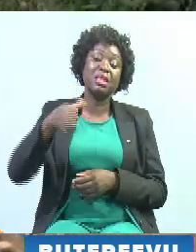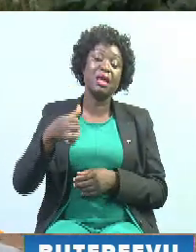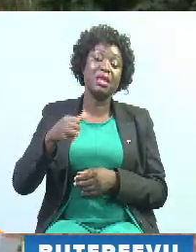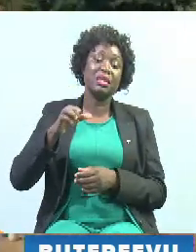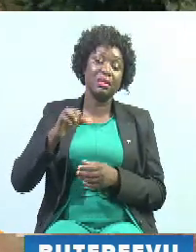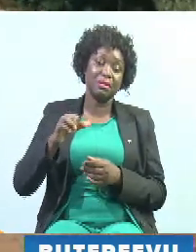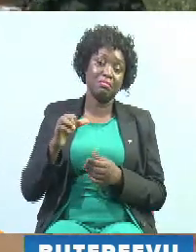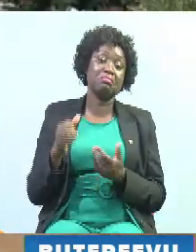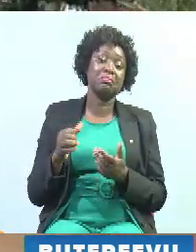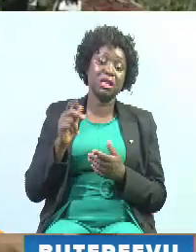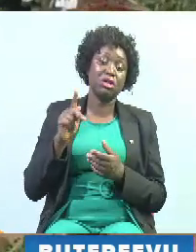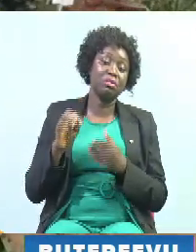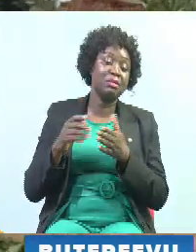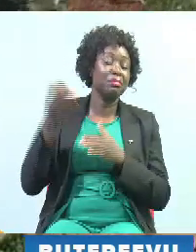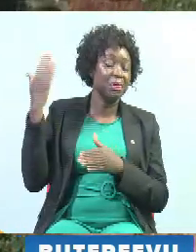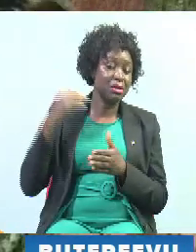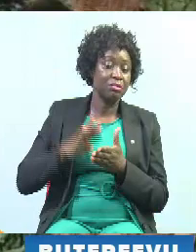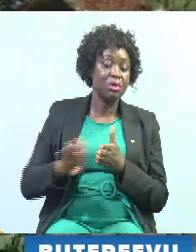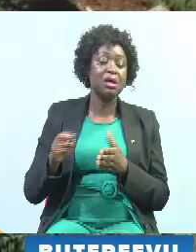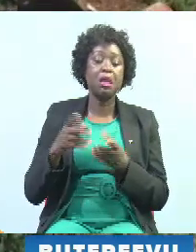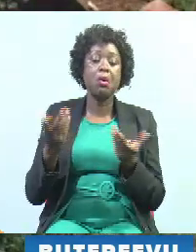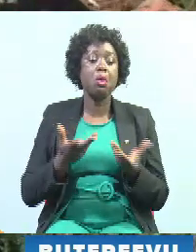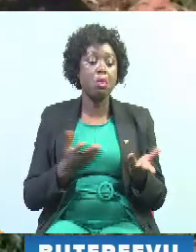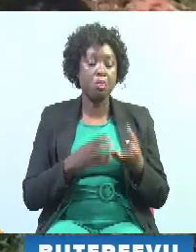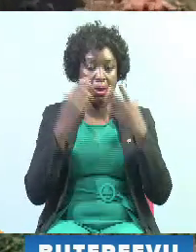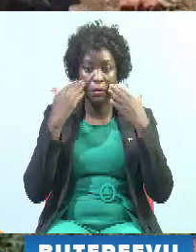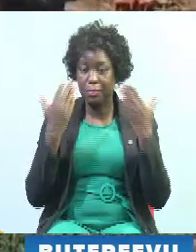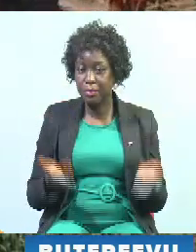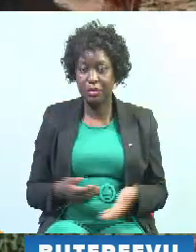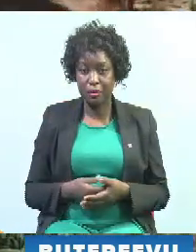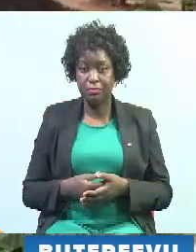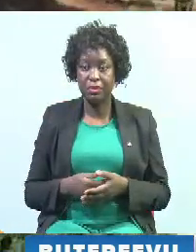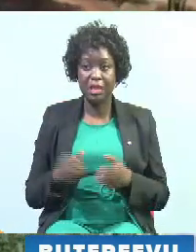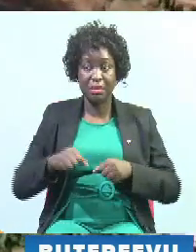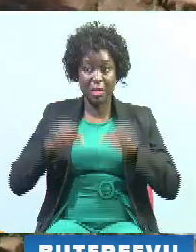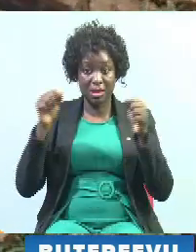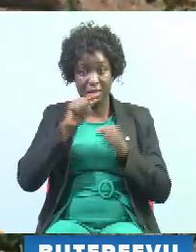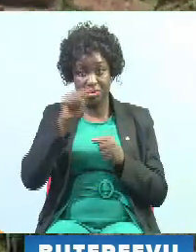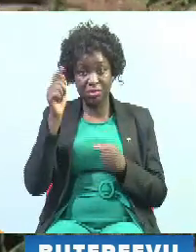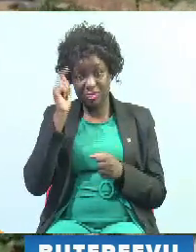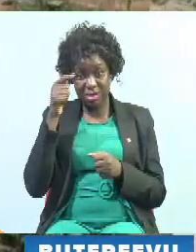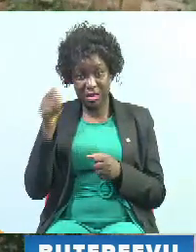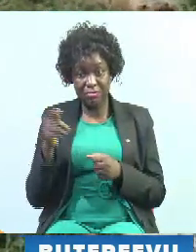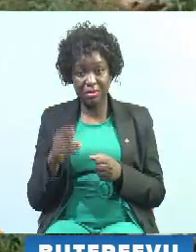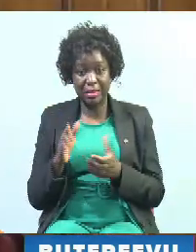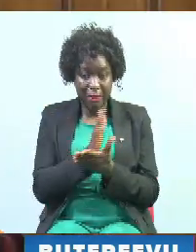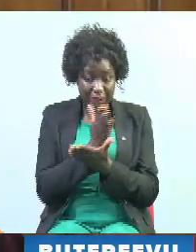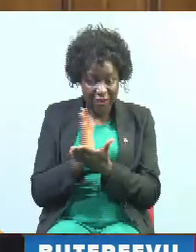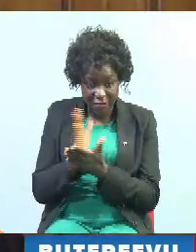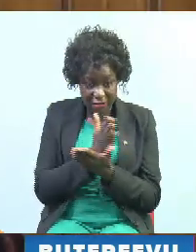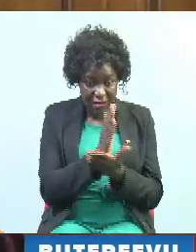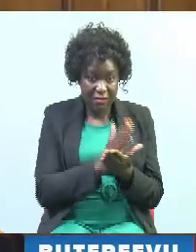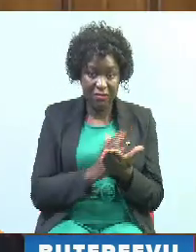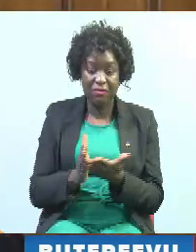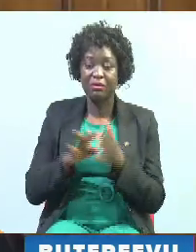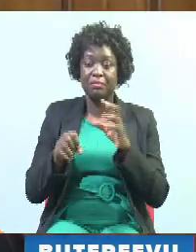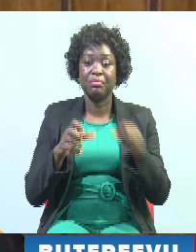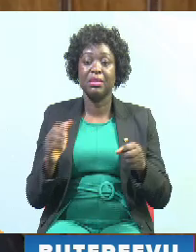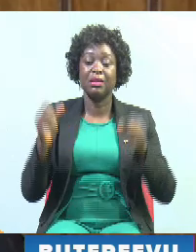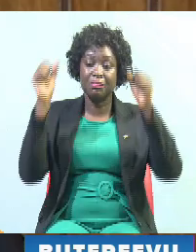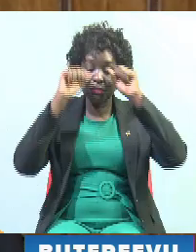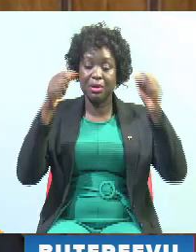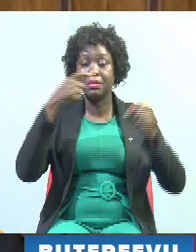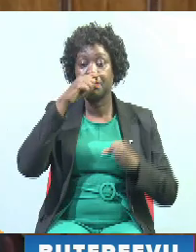ez'abaana n'abazzukulu ba Buganda tezimanyiddwako mayitire wabula nga kisuubirwa nti abakulu mu gavumenti eno eriko baalyegabanya. President Yoweri Kaguta